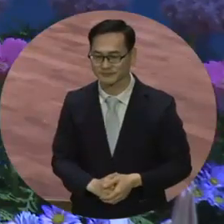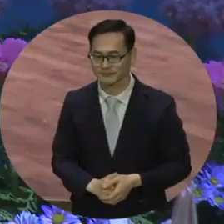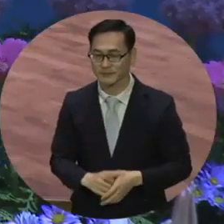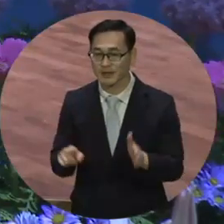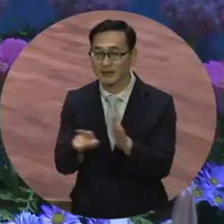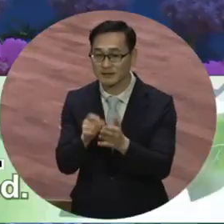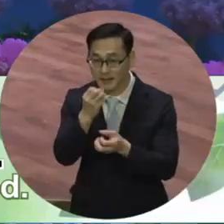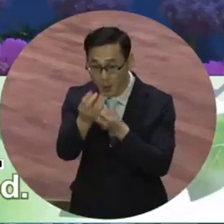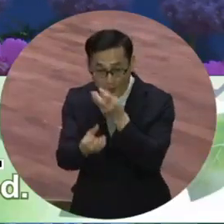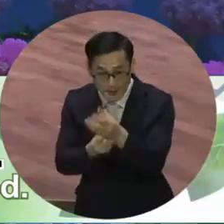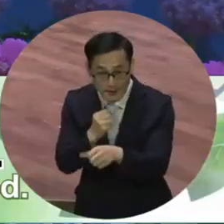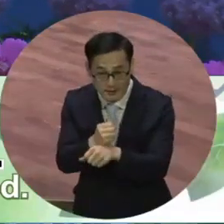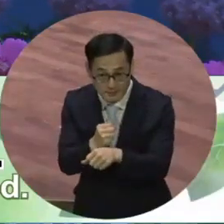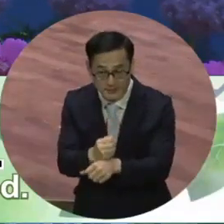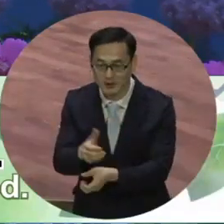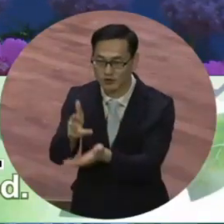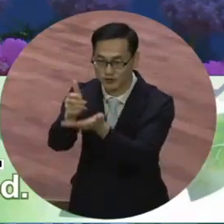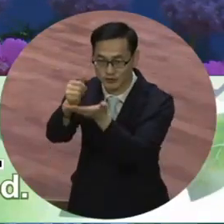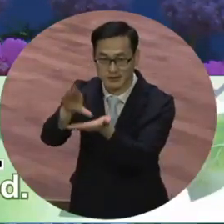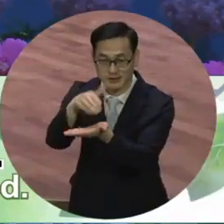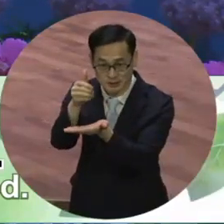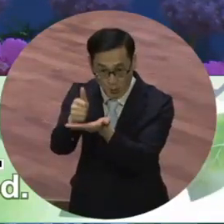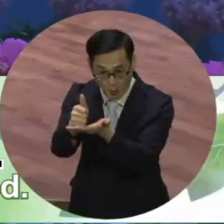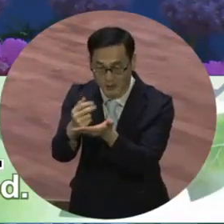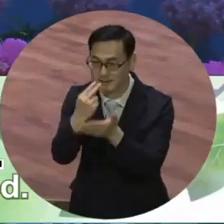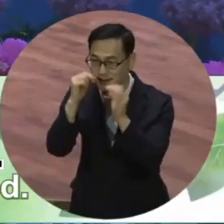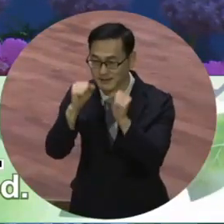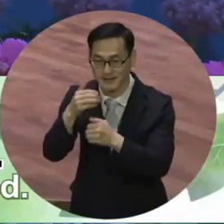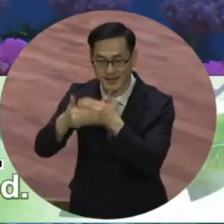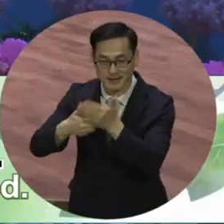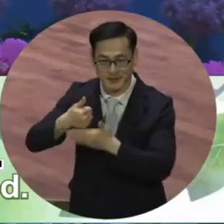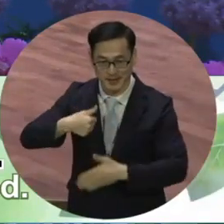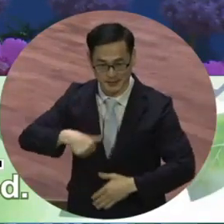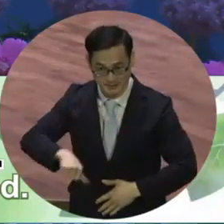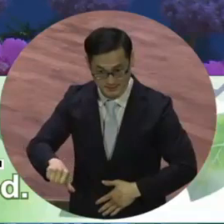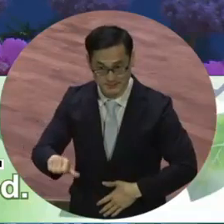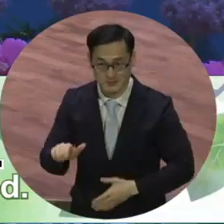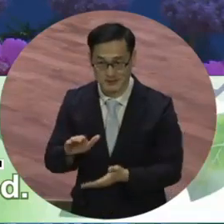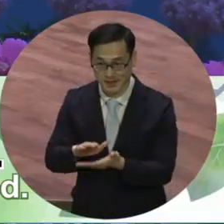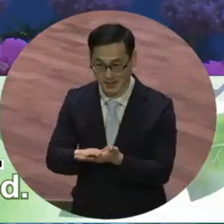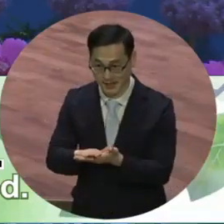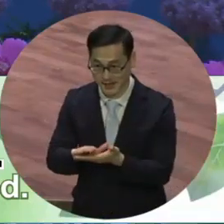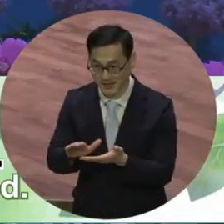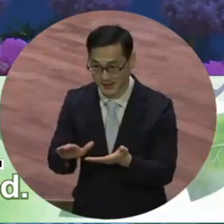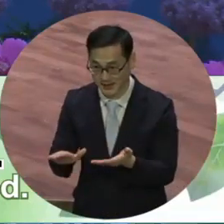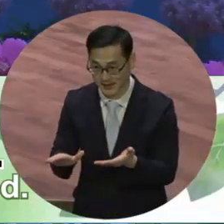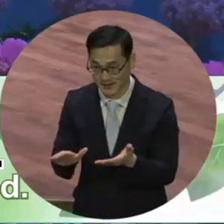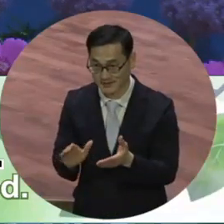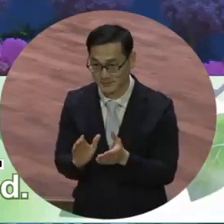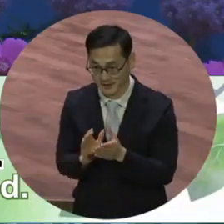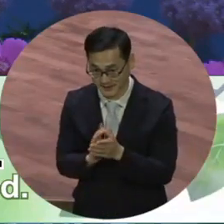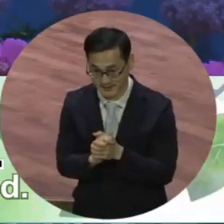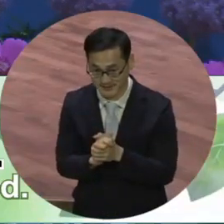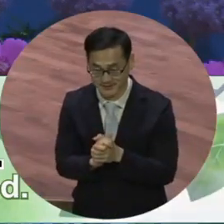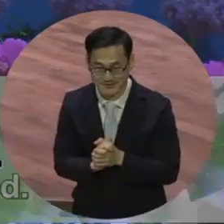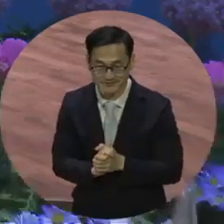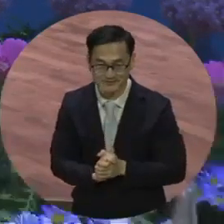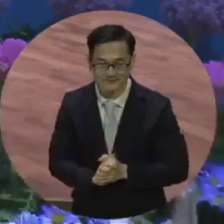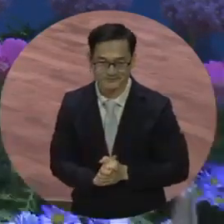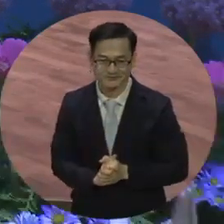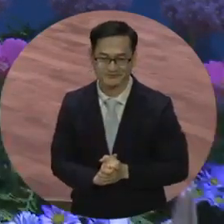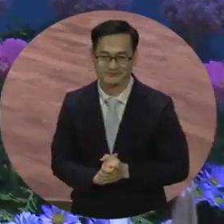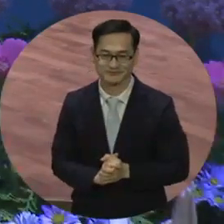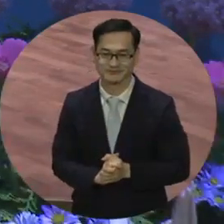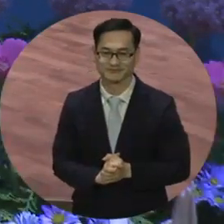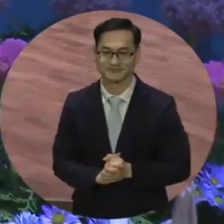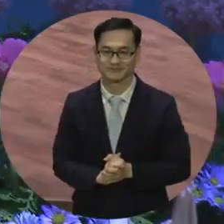신앙 고백합니다. 주는 그리스도시요 살아계신 하나님의 아들이십니다. 아멘. 우리